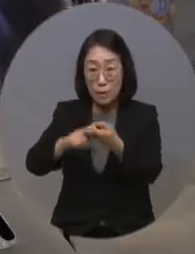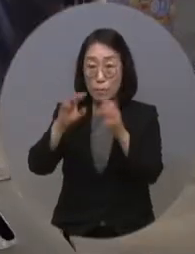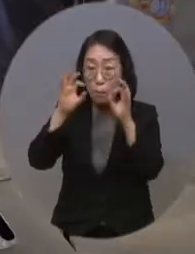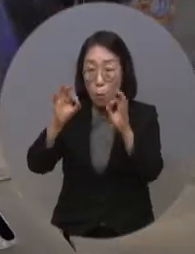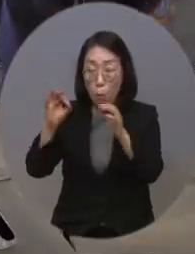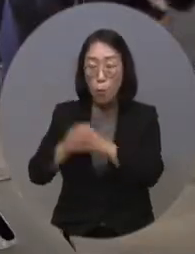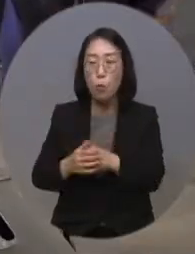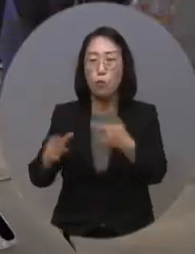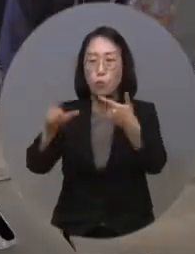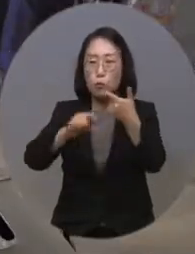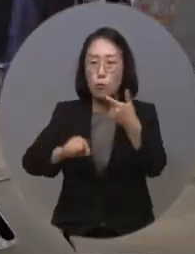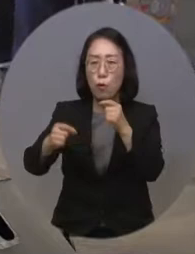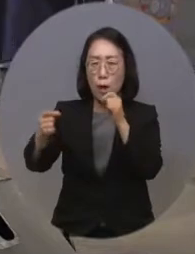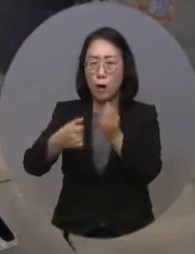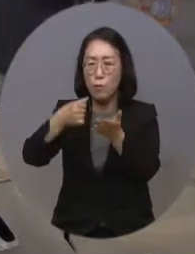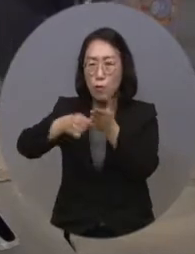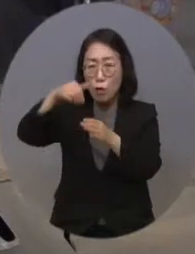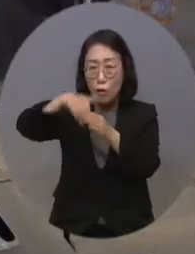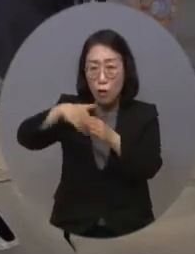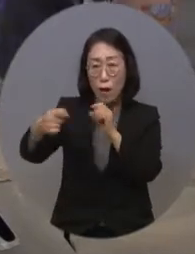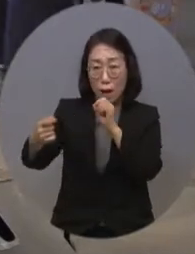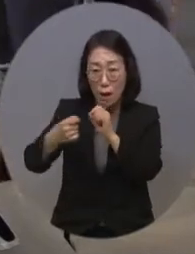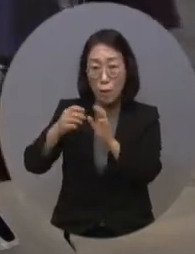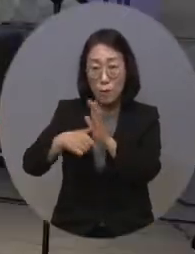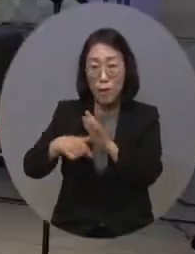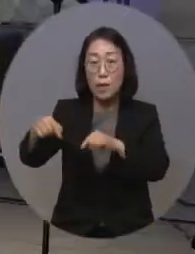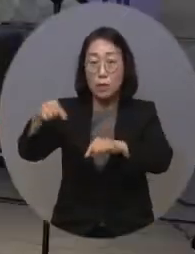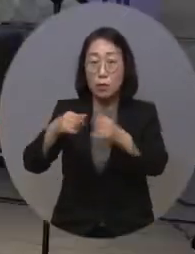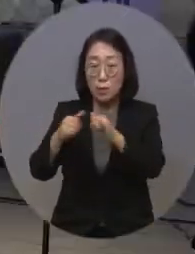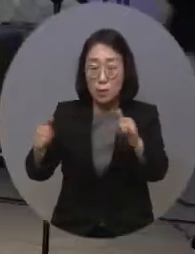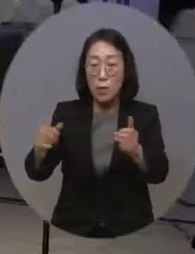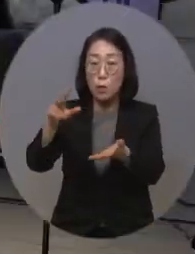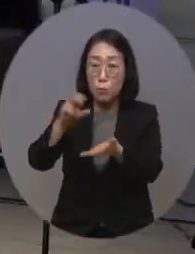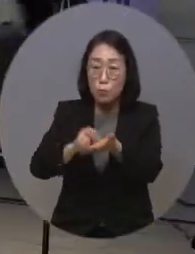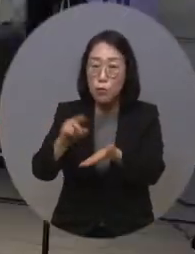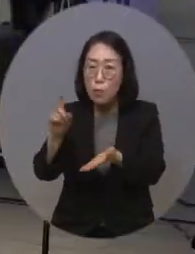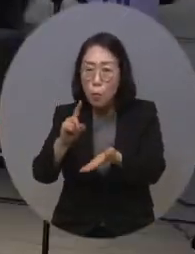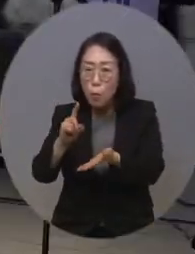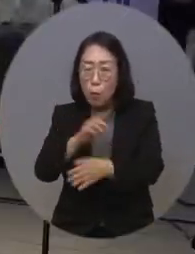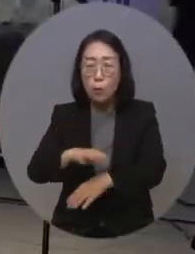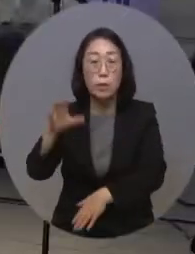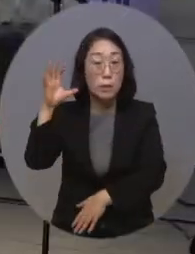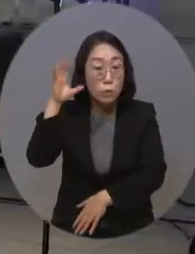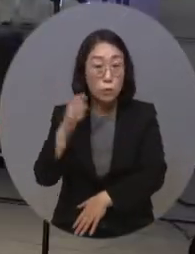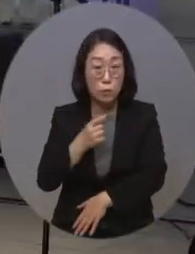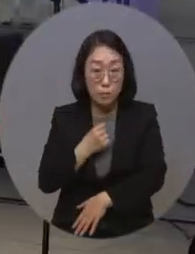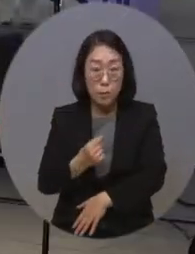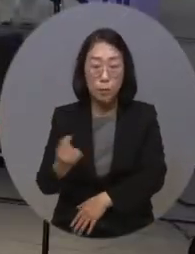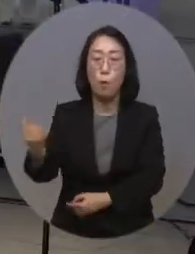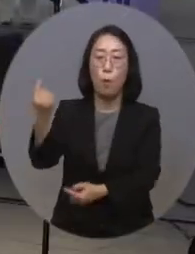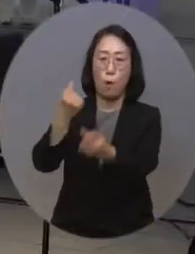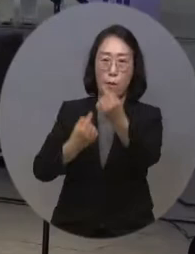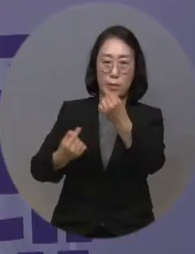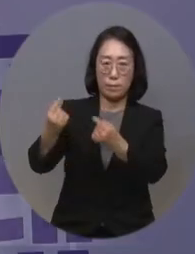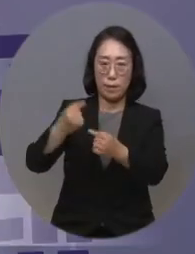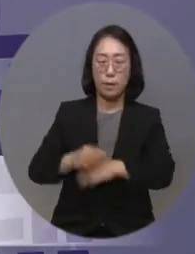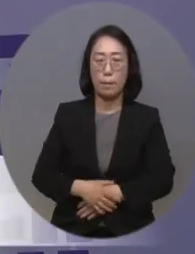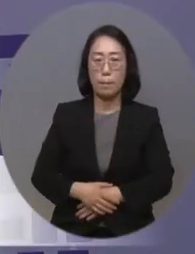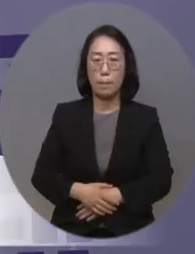지방선거를 앞둔 지역 정치인들도 문제 해결을 호소하는 시민의 소리를 듣기 위해 방문했습니다